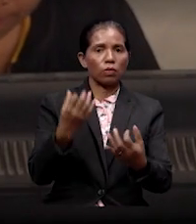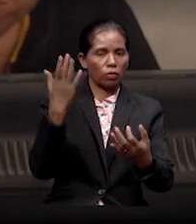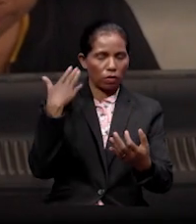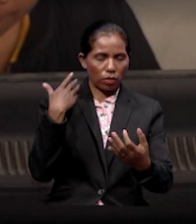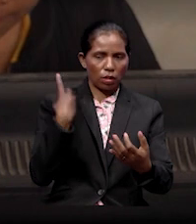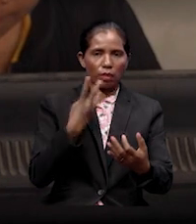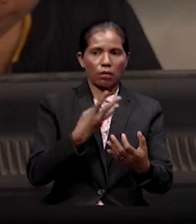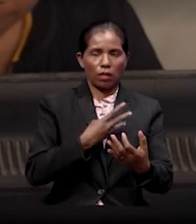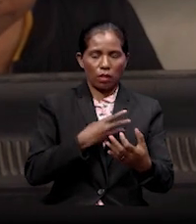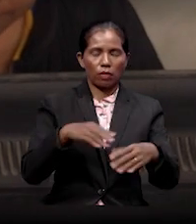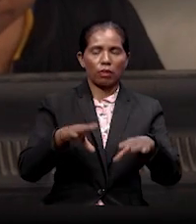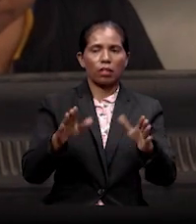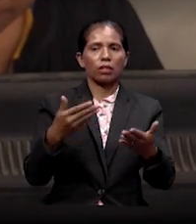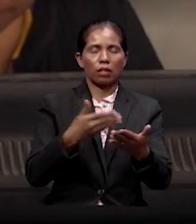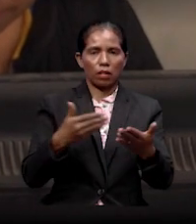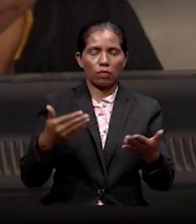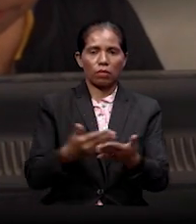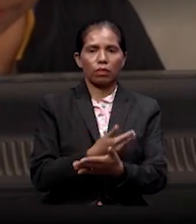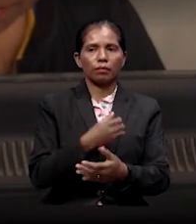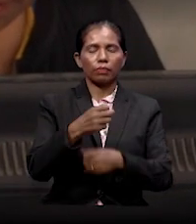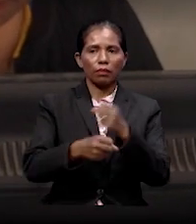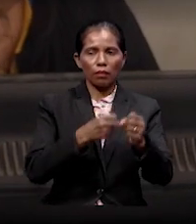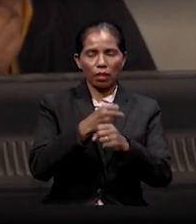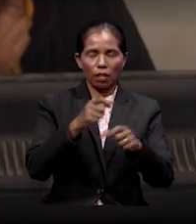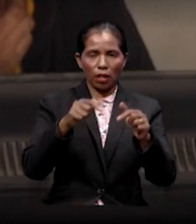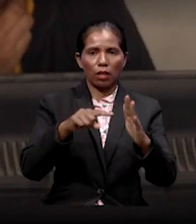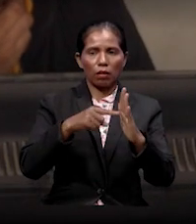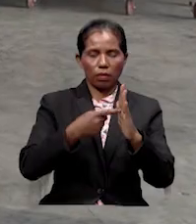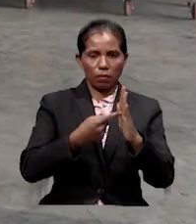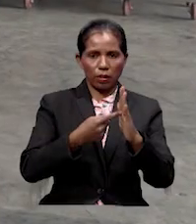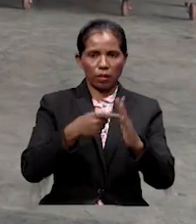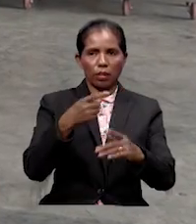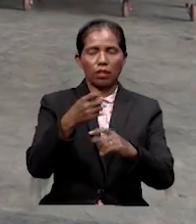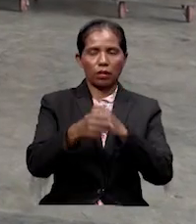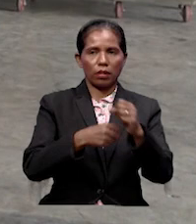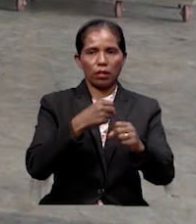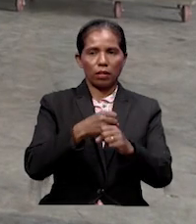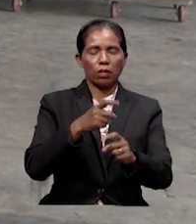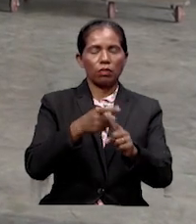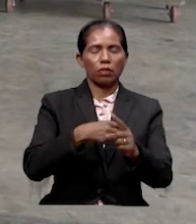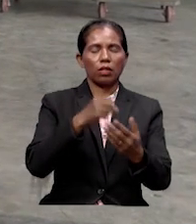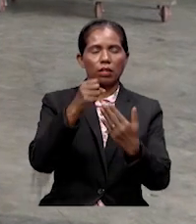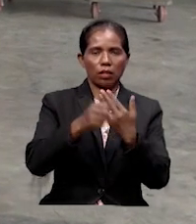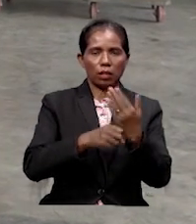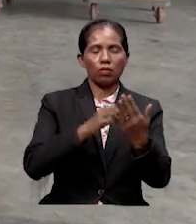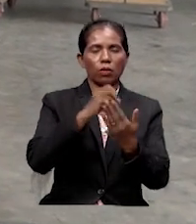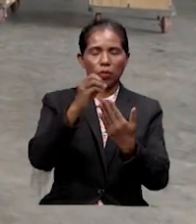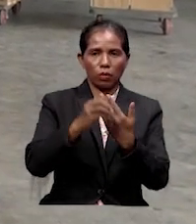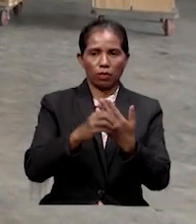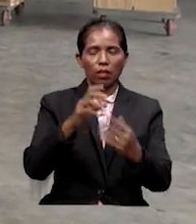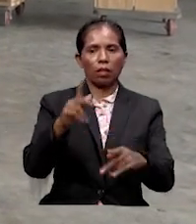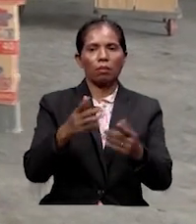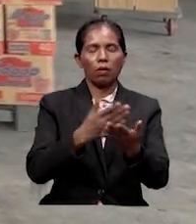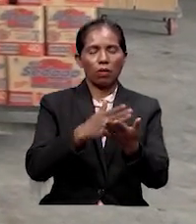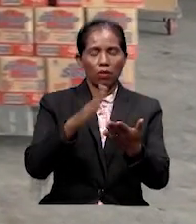bele fang fram stok form. Tina ini ni hahu si kita be September Oktober ni ema kompra si